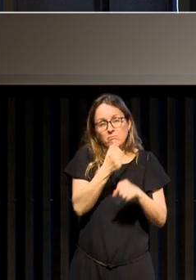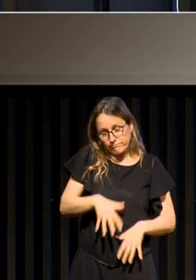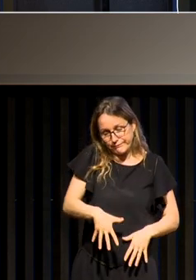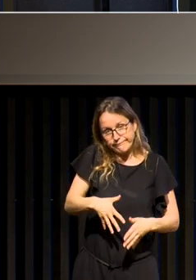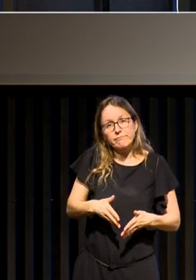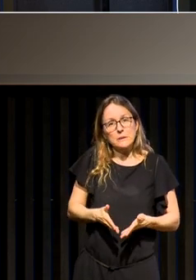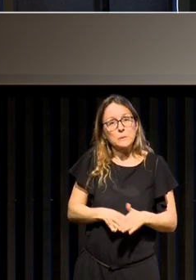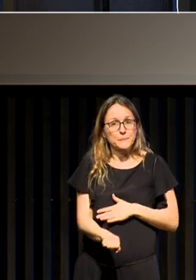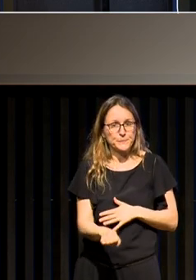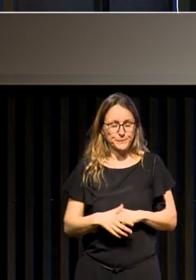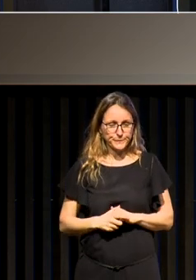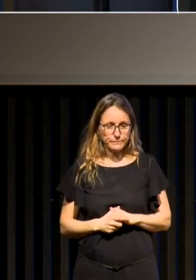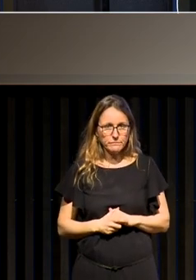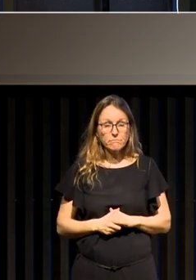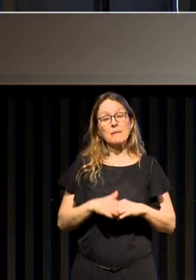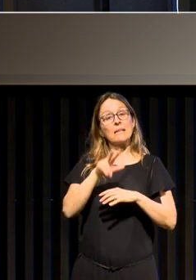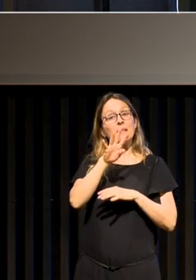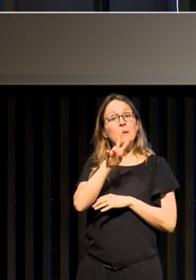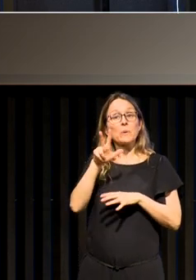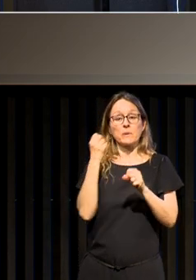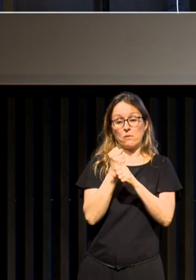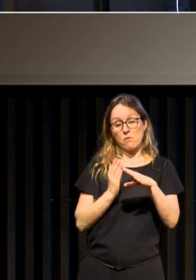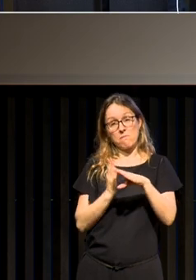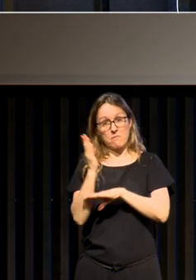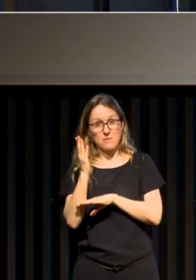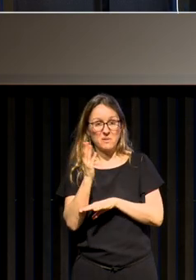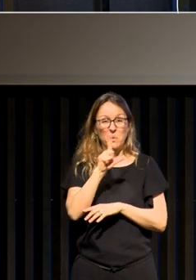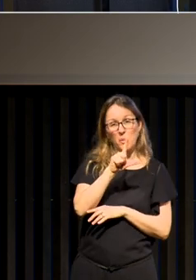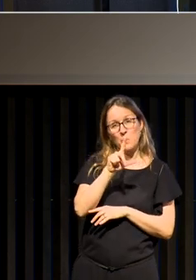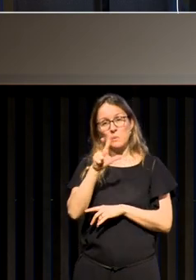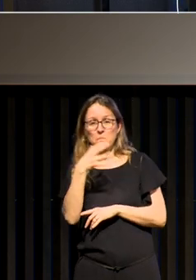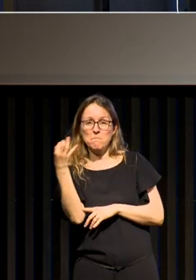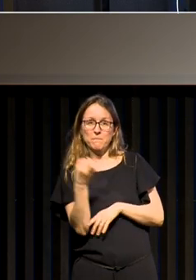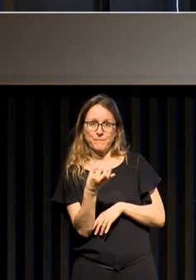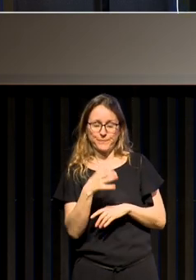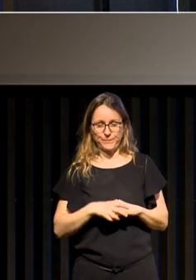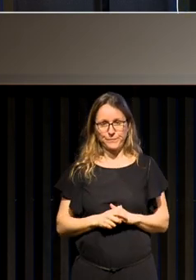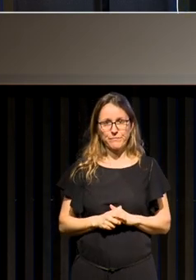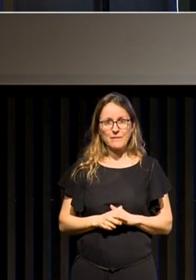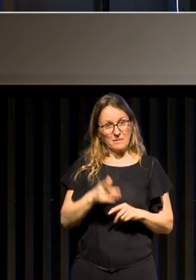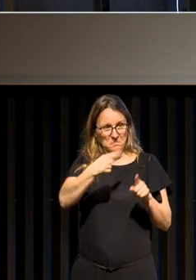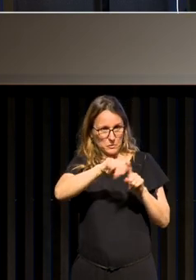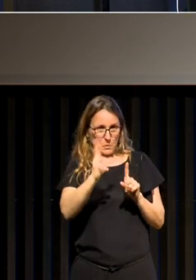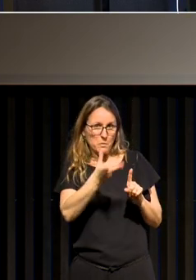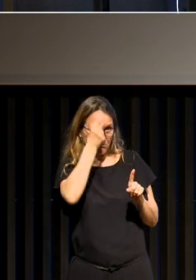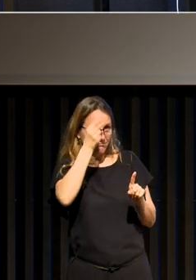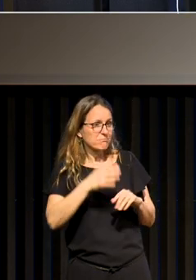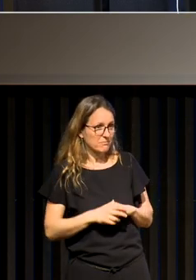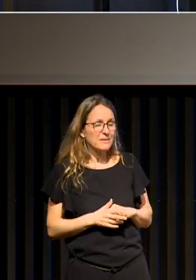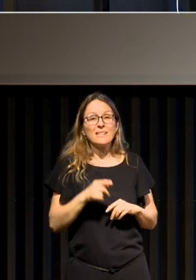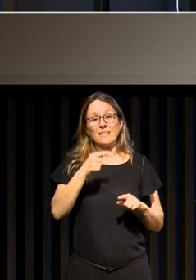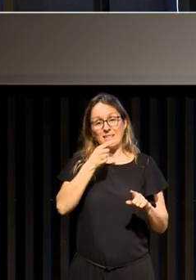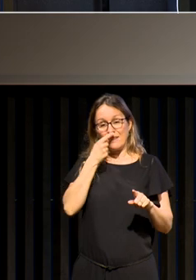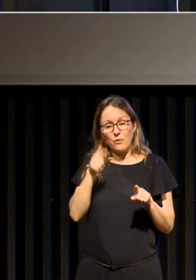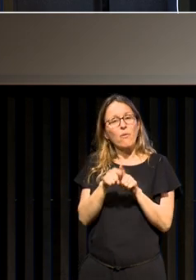d'accoucher. Après 43 ans, on est entre 2 et 3%. Vous comprenez pourquoi l'Union des